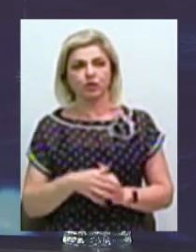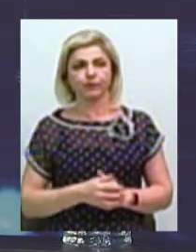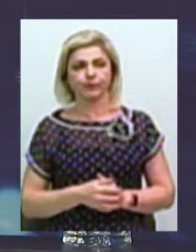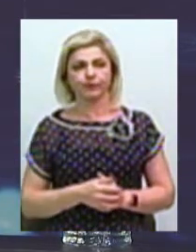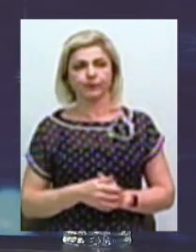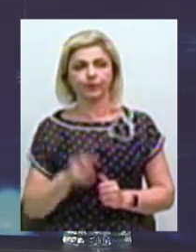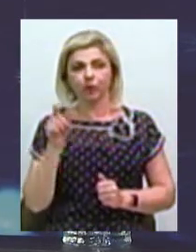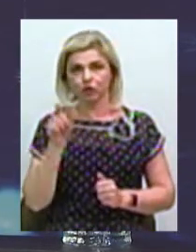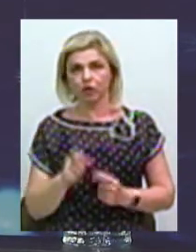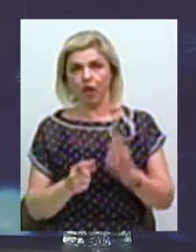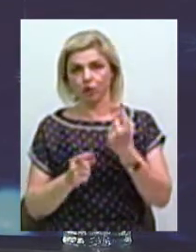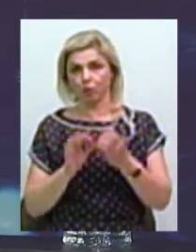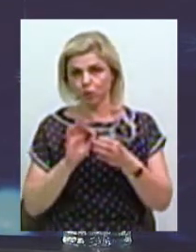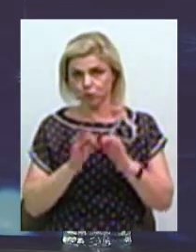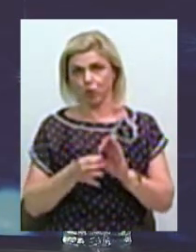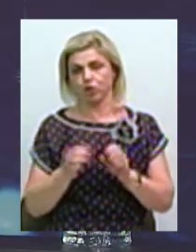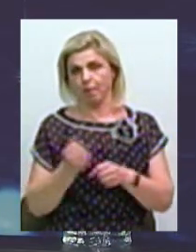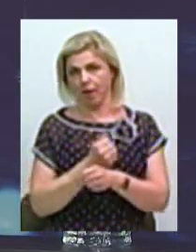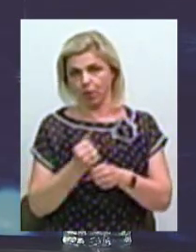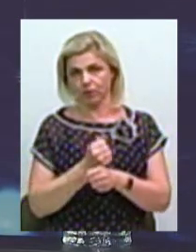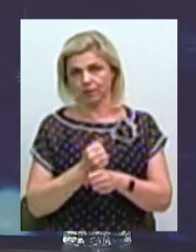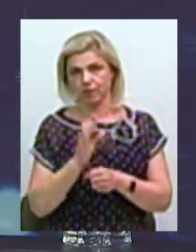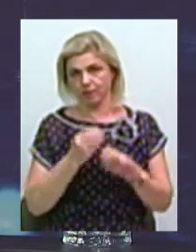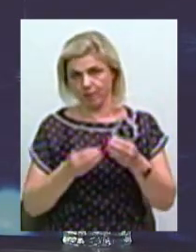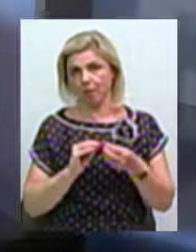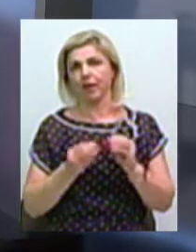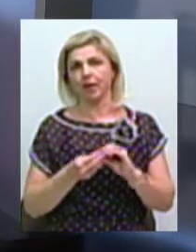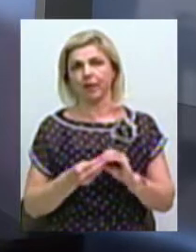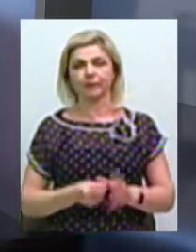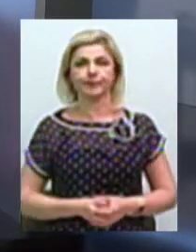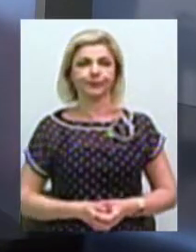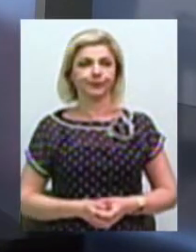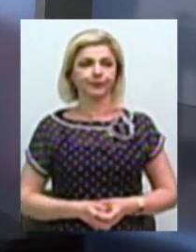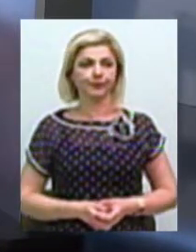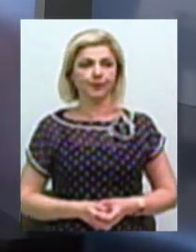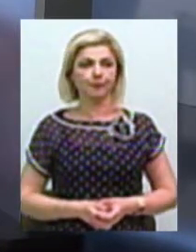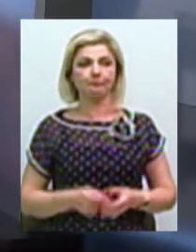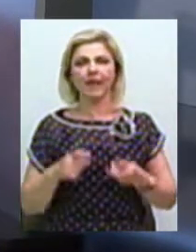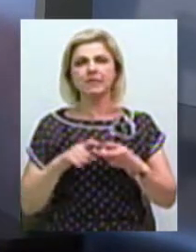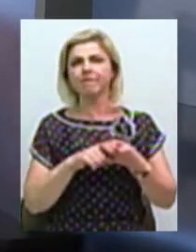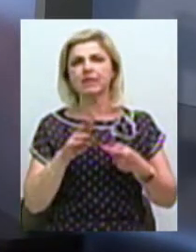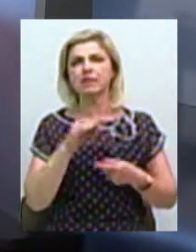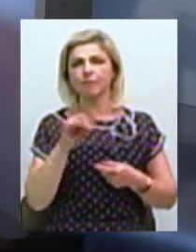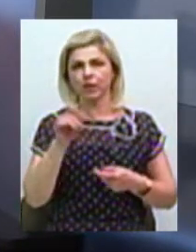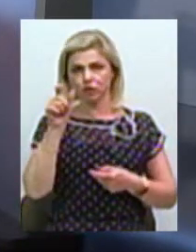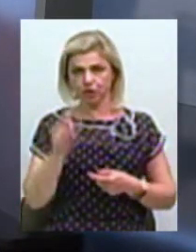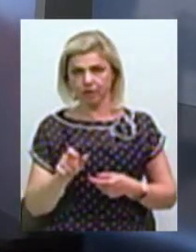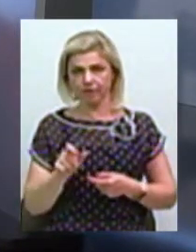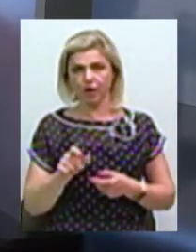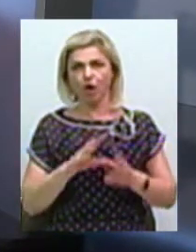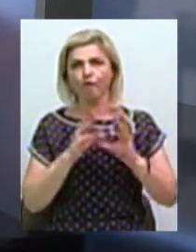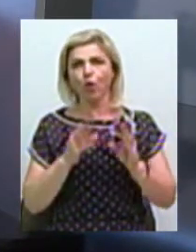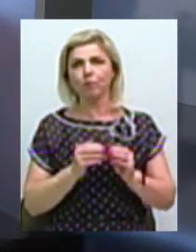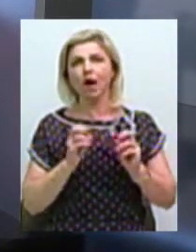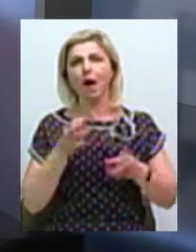Навіть чоловіку одному складно боротися з цією проблемою. Зависимый человек, вообще он, как